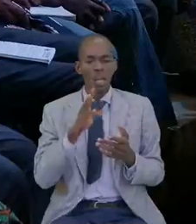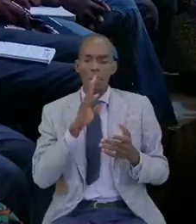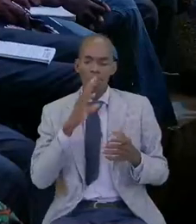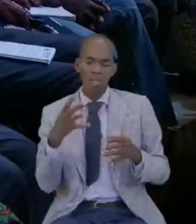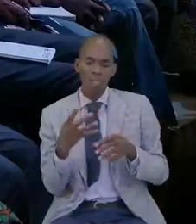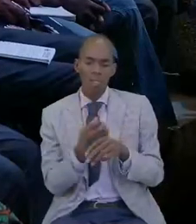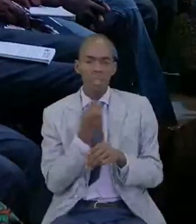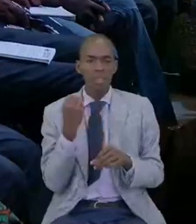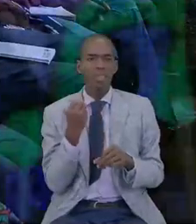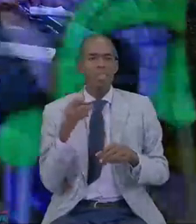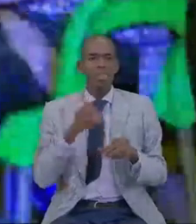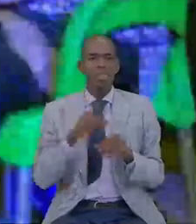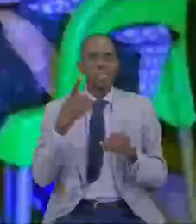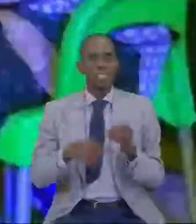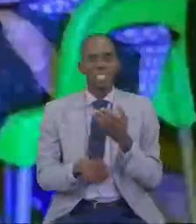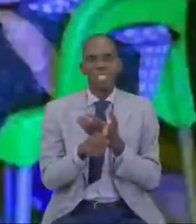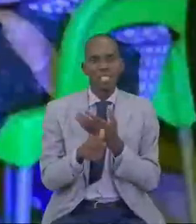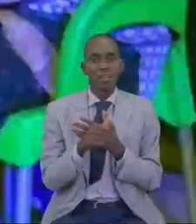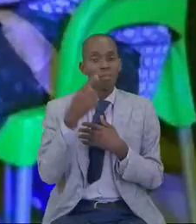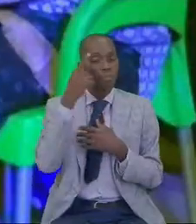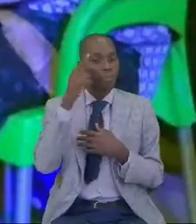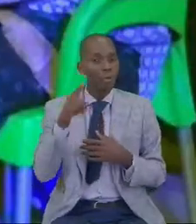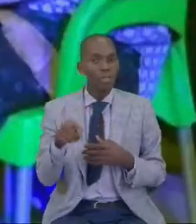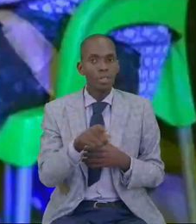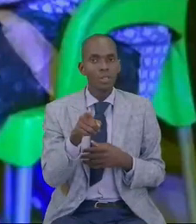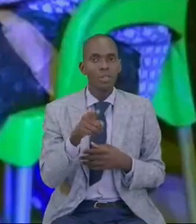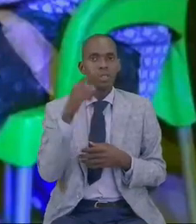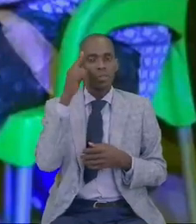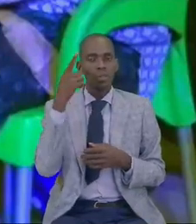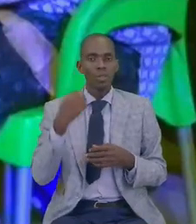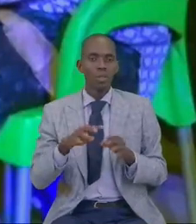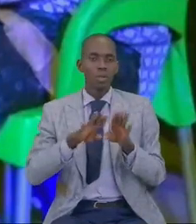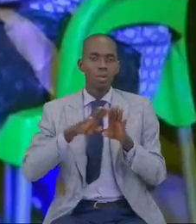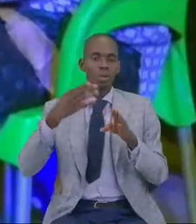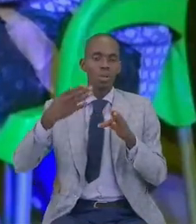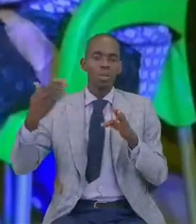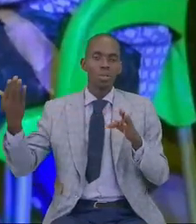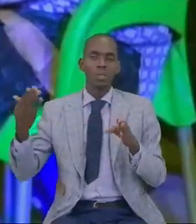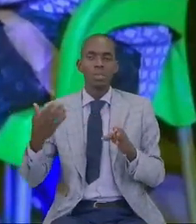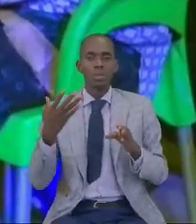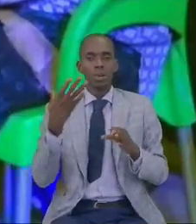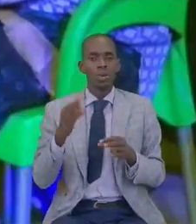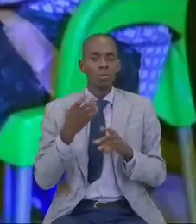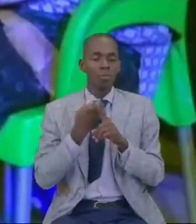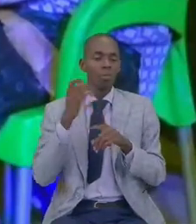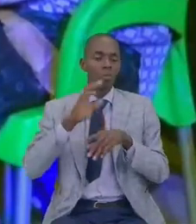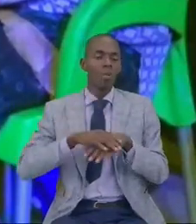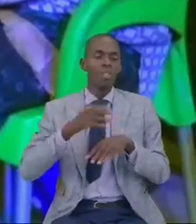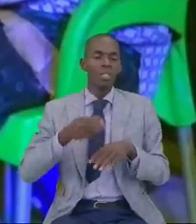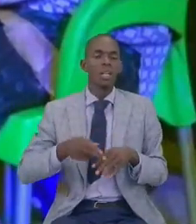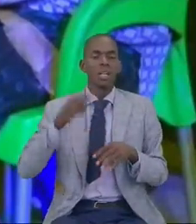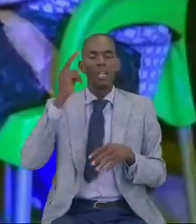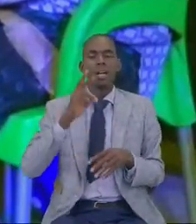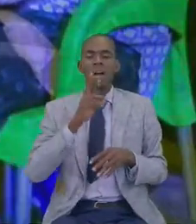Car les écluses d'en haut s'ouvrent et les fondements de la